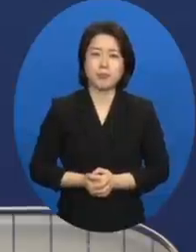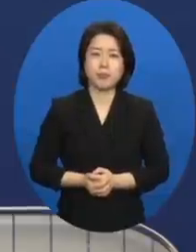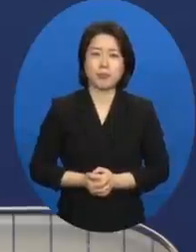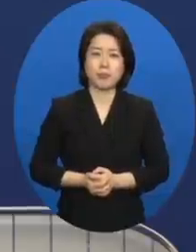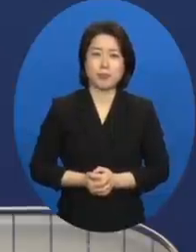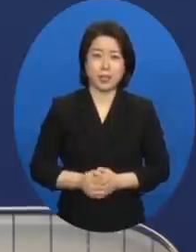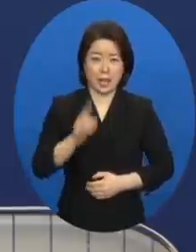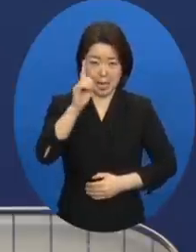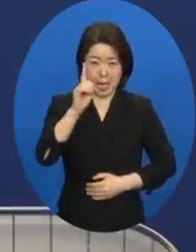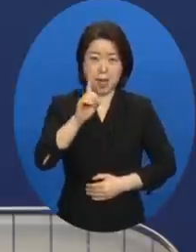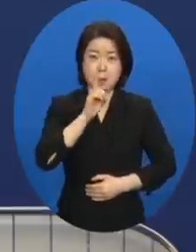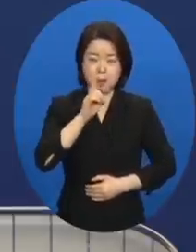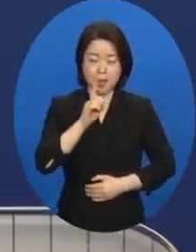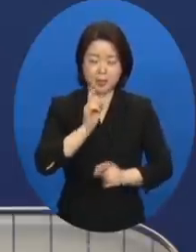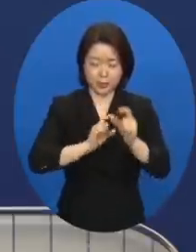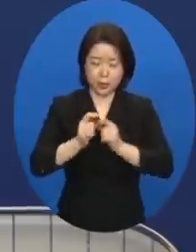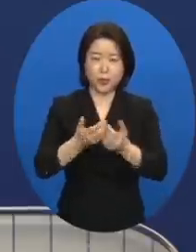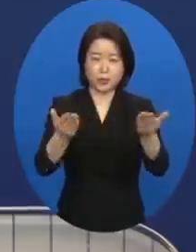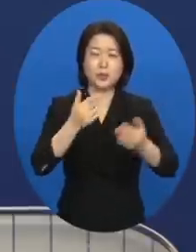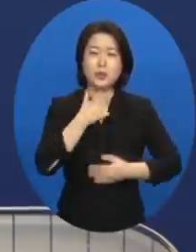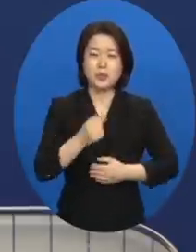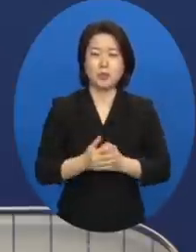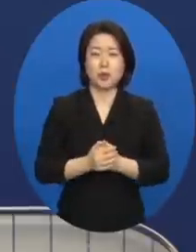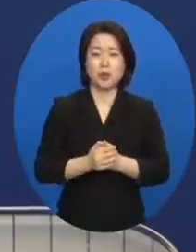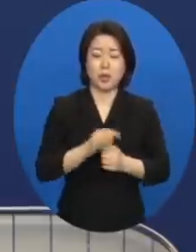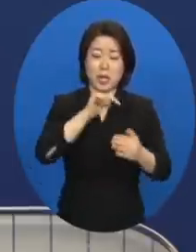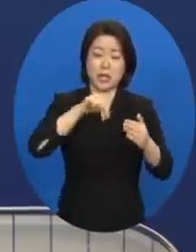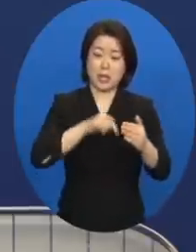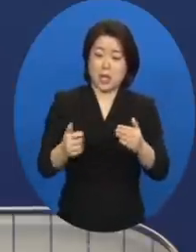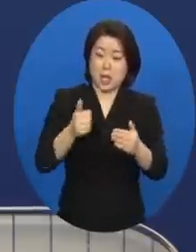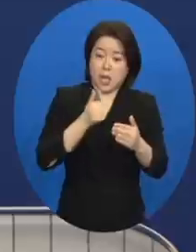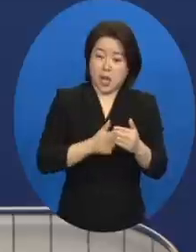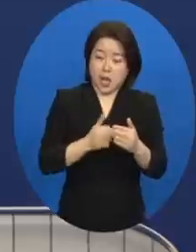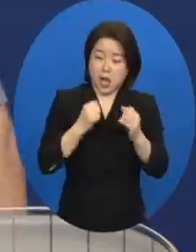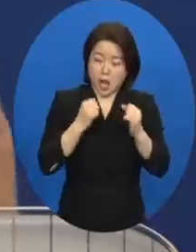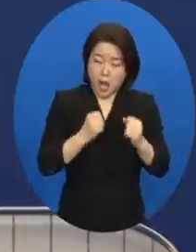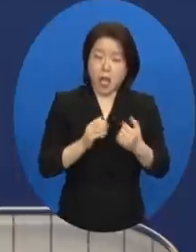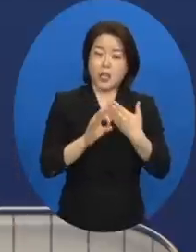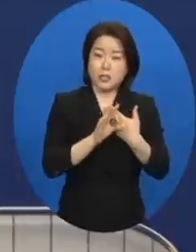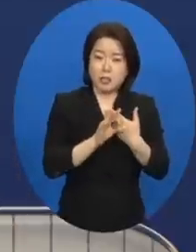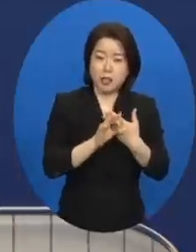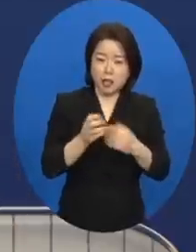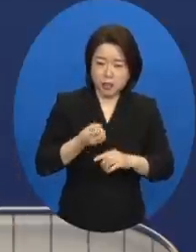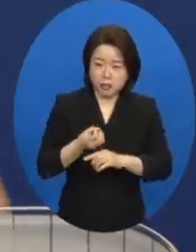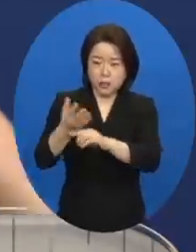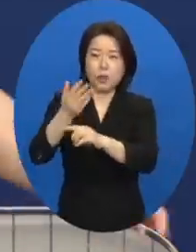한마디 더 할게요. 있어야 줄 수 있습니다.